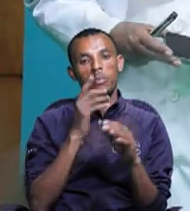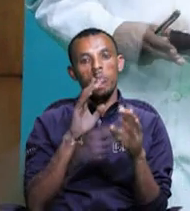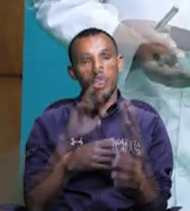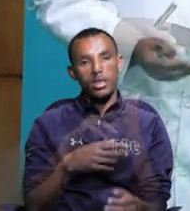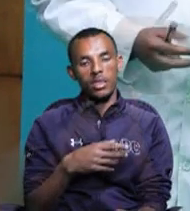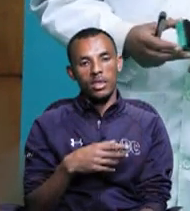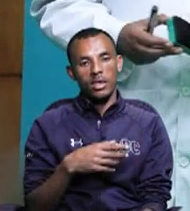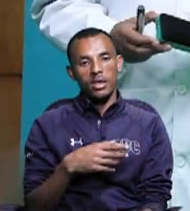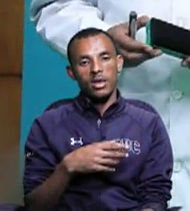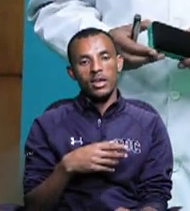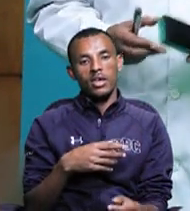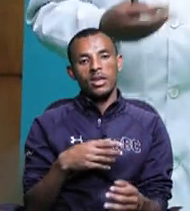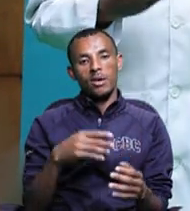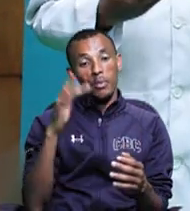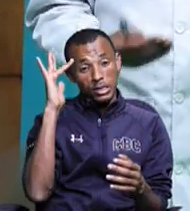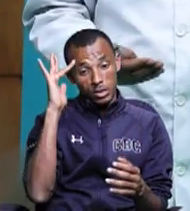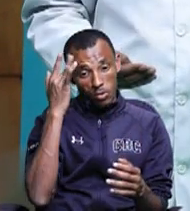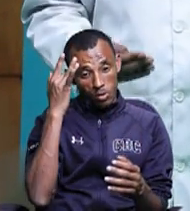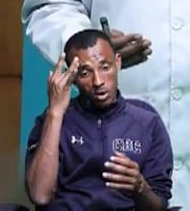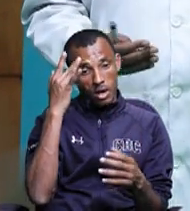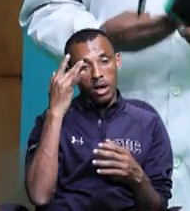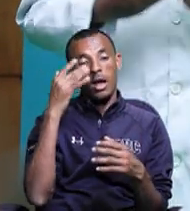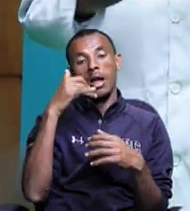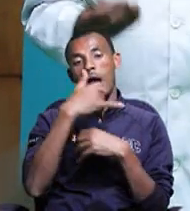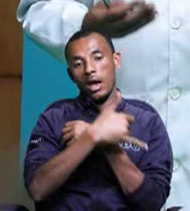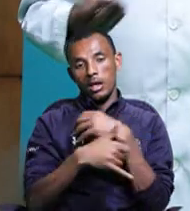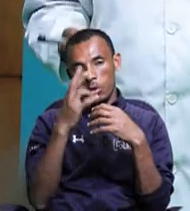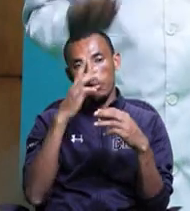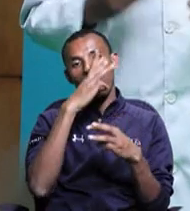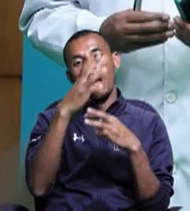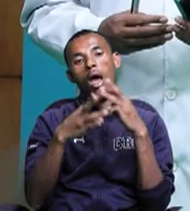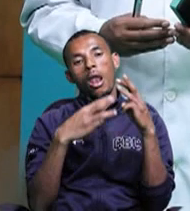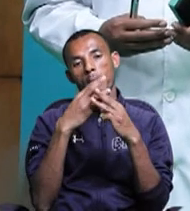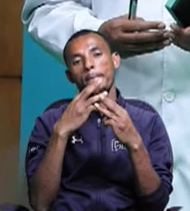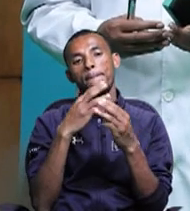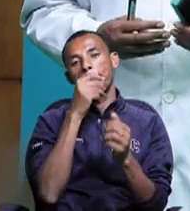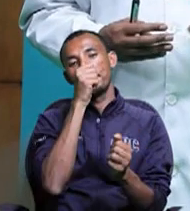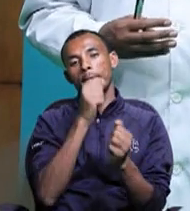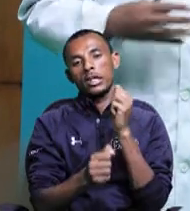በማለት ወረርሽኙን በሀገራችን እንዲሁም በዓለማችን እንዲያጠፋልን